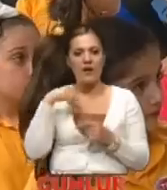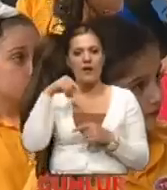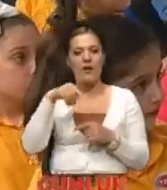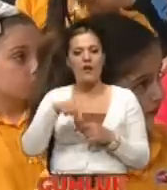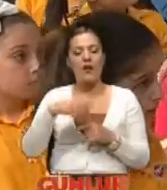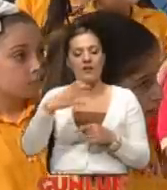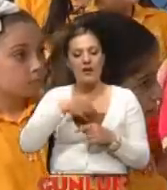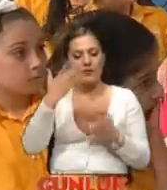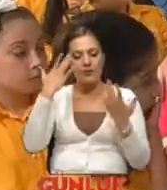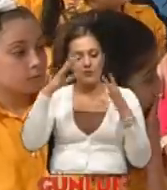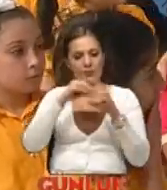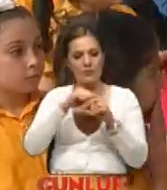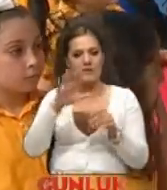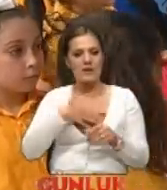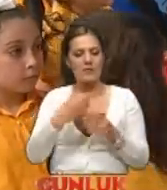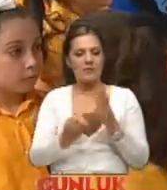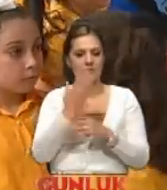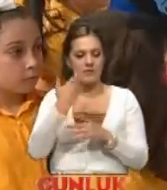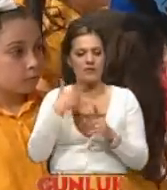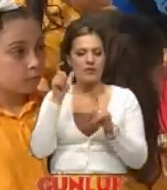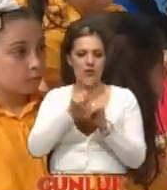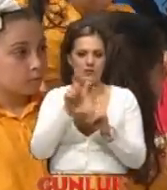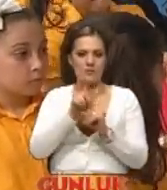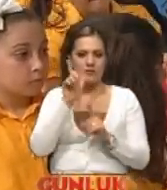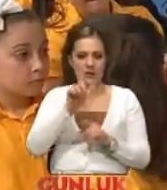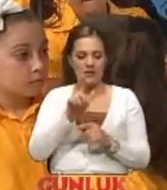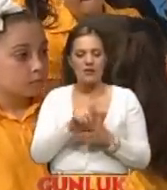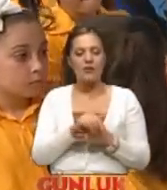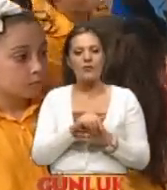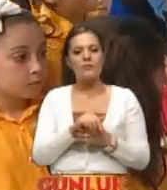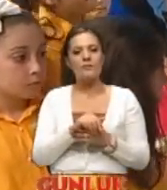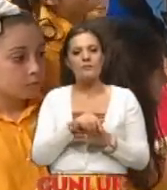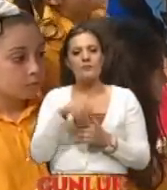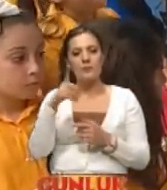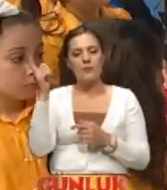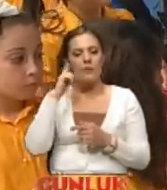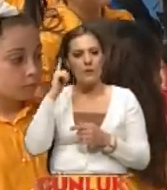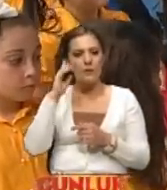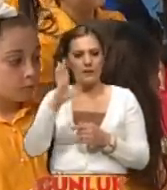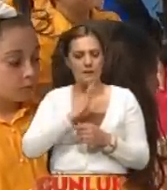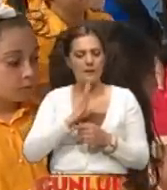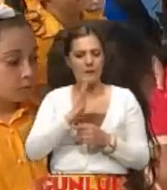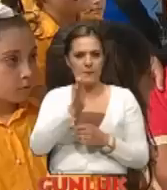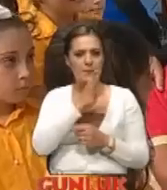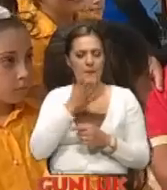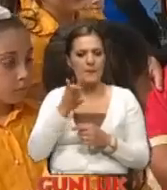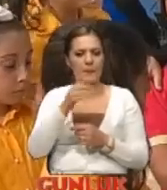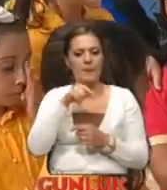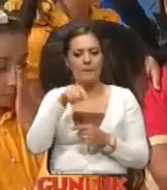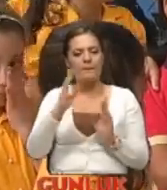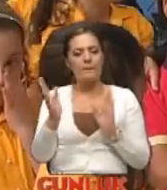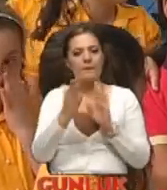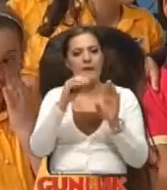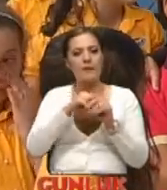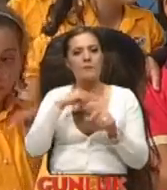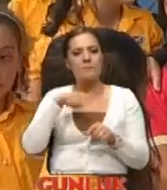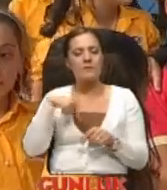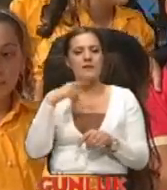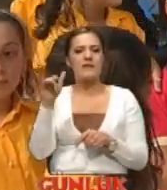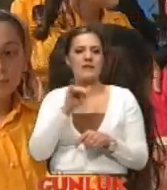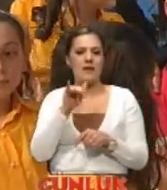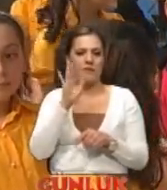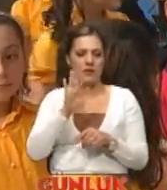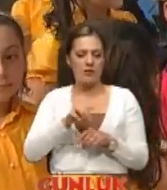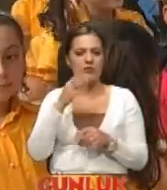öz kültürümüzü sahiplenmek, evet, öz kültürümüzü ve korumamız gerekiyor kesinlikle. Popülerlik var biliyorsunuz. Bunun karşısında biz zayıf